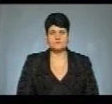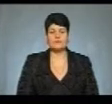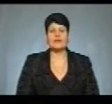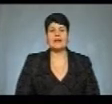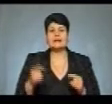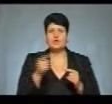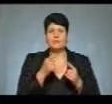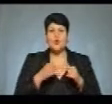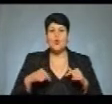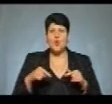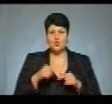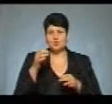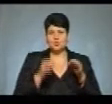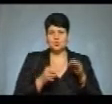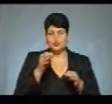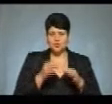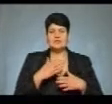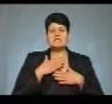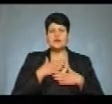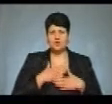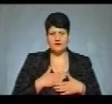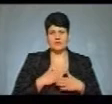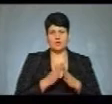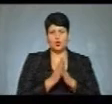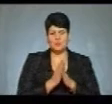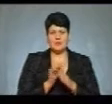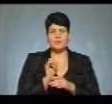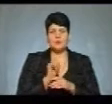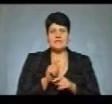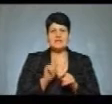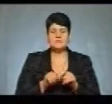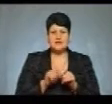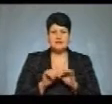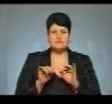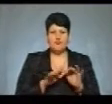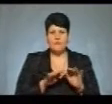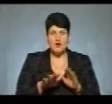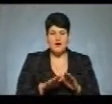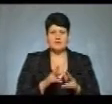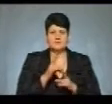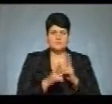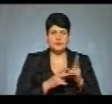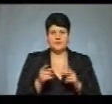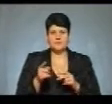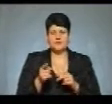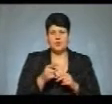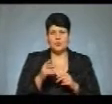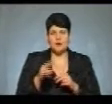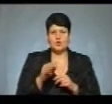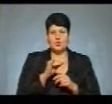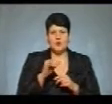Тернопільський окружний адміністративний суд задовільнив клопотання про призначення експертизи у справі за позовом тернополянки Юлії Мамчак про